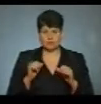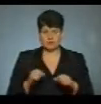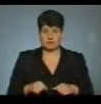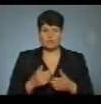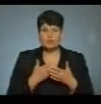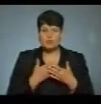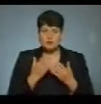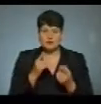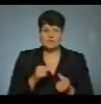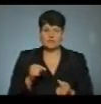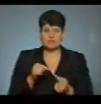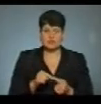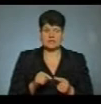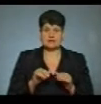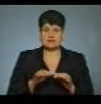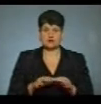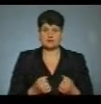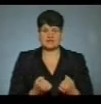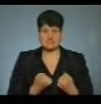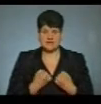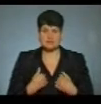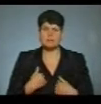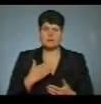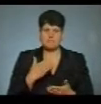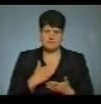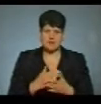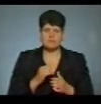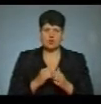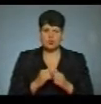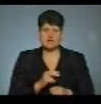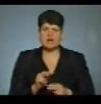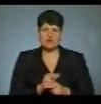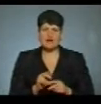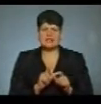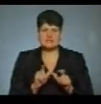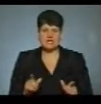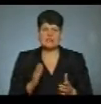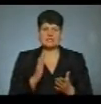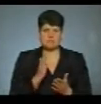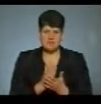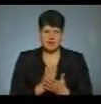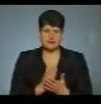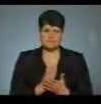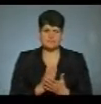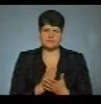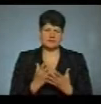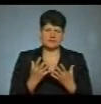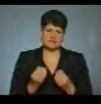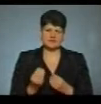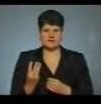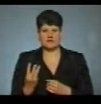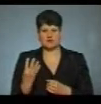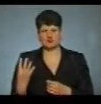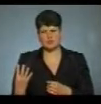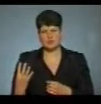немає відповідних засобів захисту. Хоча ми маємо, кожен лікувальний заклад має, скажімо так, десь на днів 3-4.